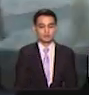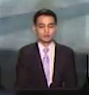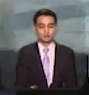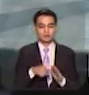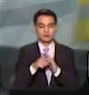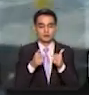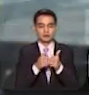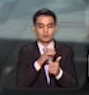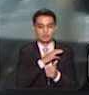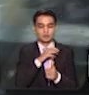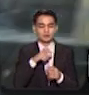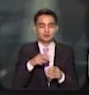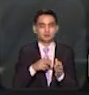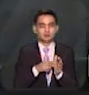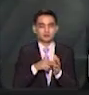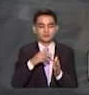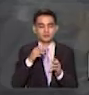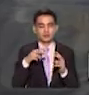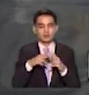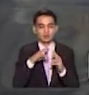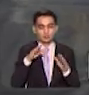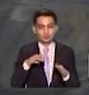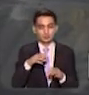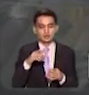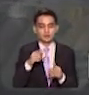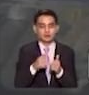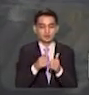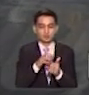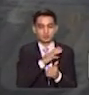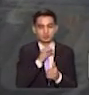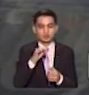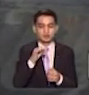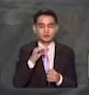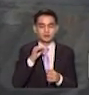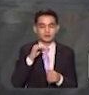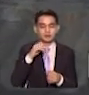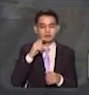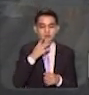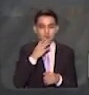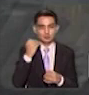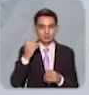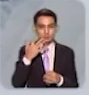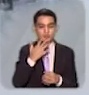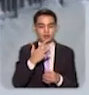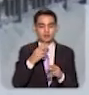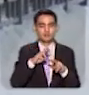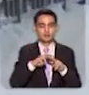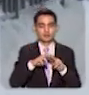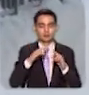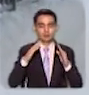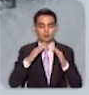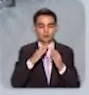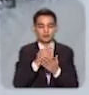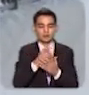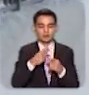Жақын маңда Қазақстан темір жолы ұлттық компаниясының ғимараты және шетелдік делегаттар жиі тұрақтайтын 5 жұлдызды қонақ үй бар. Полицейлер жол